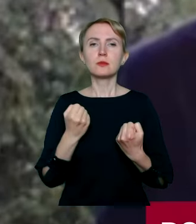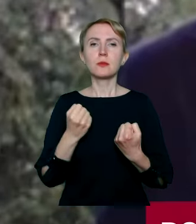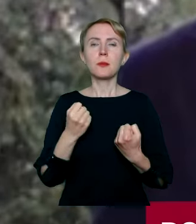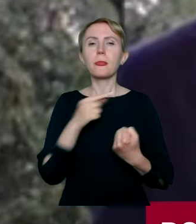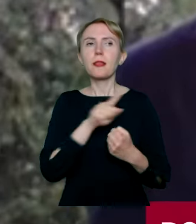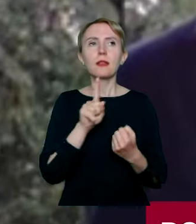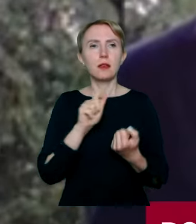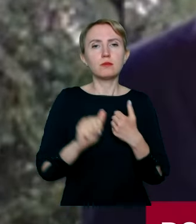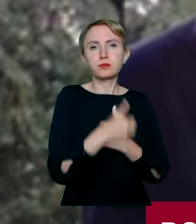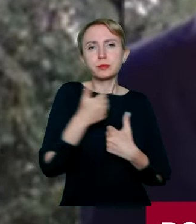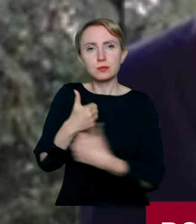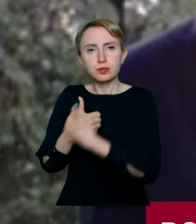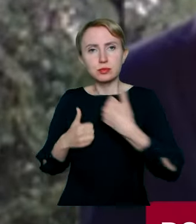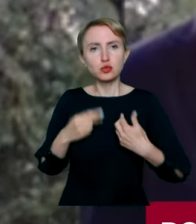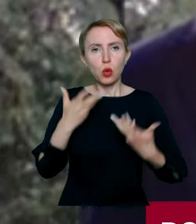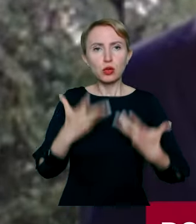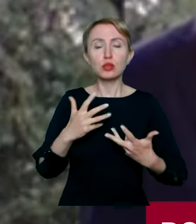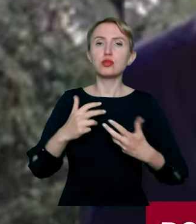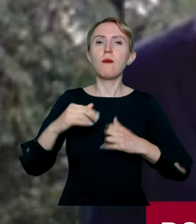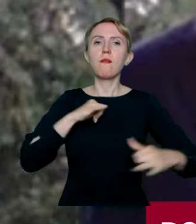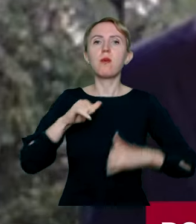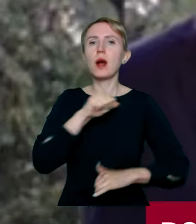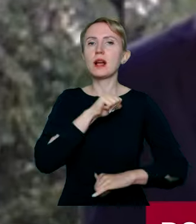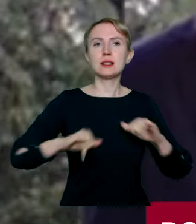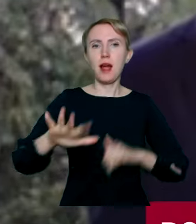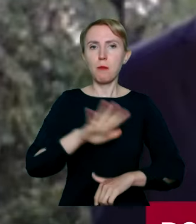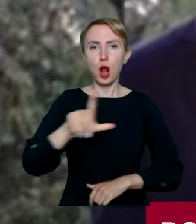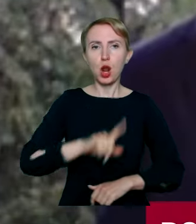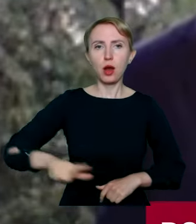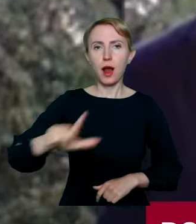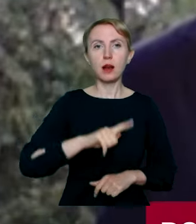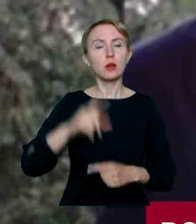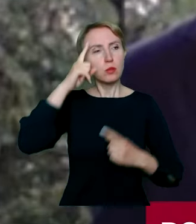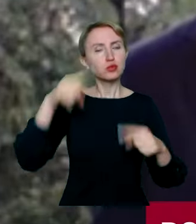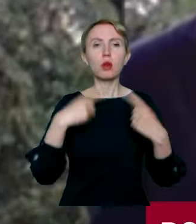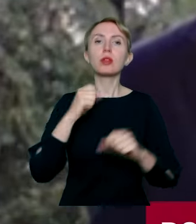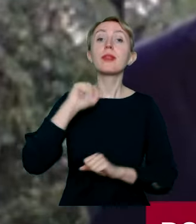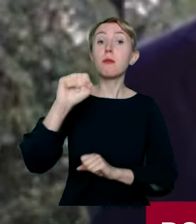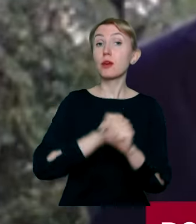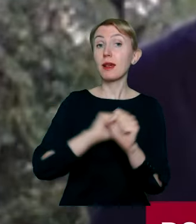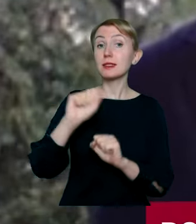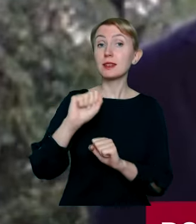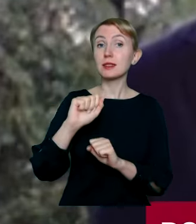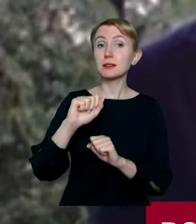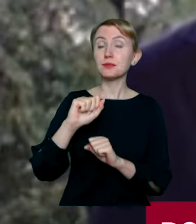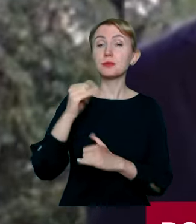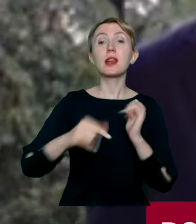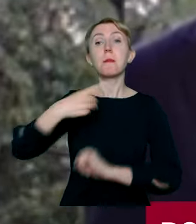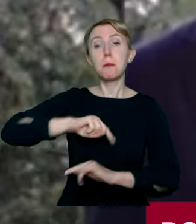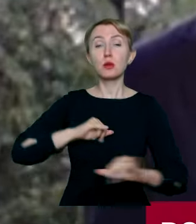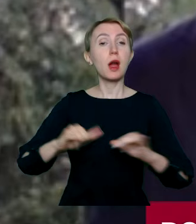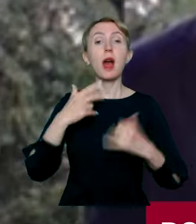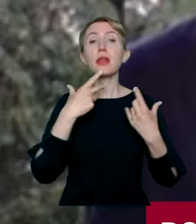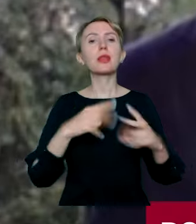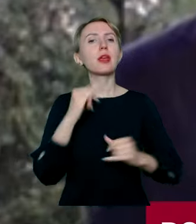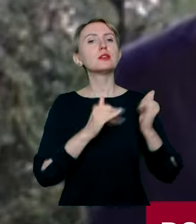się funkcjonowanie lokalnego samorządu, takie przekonywanie, że demokracja jest wtedy, kiedy my rządzimy, a nie wtedy, kiedy